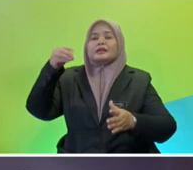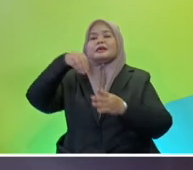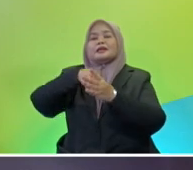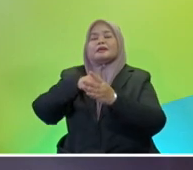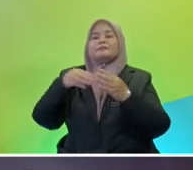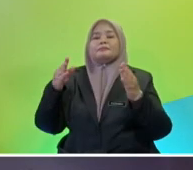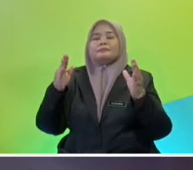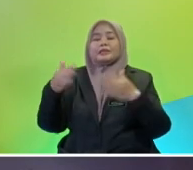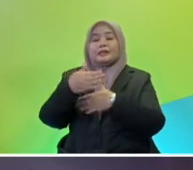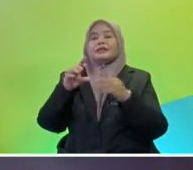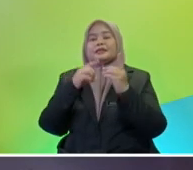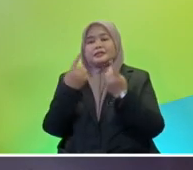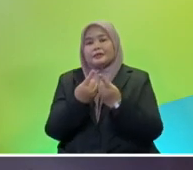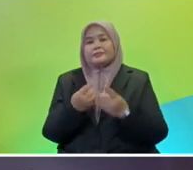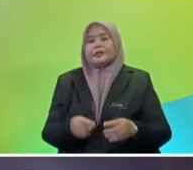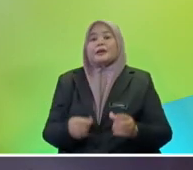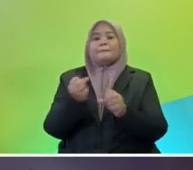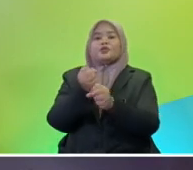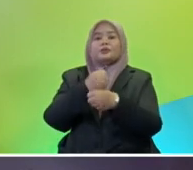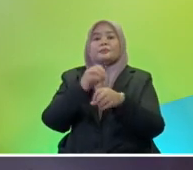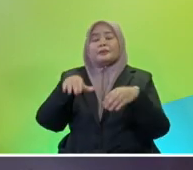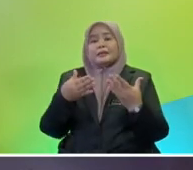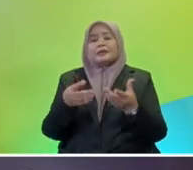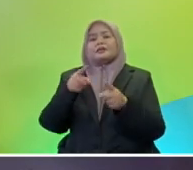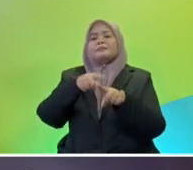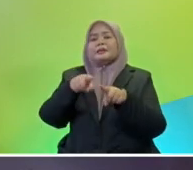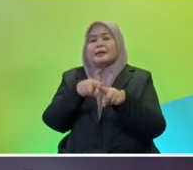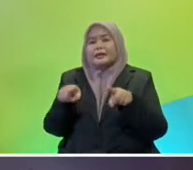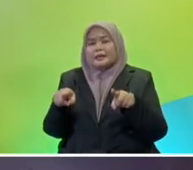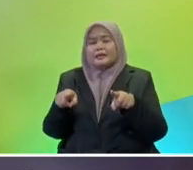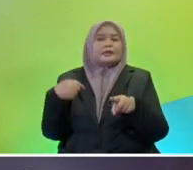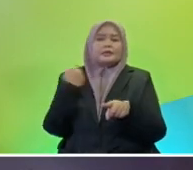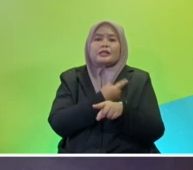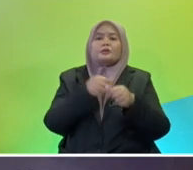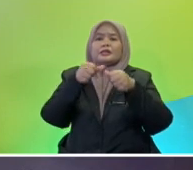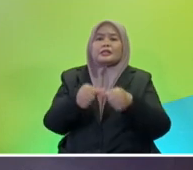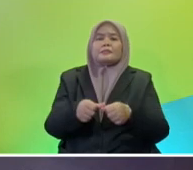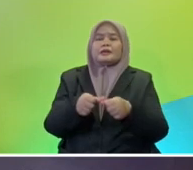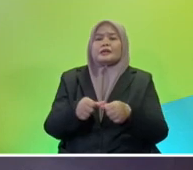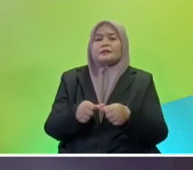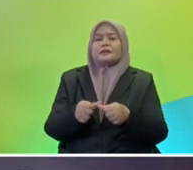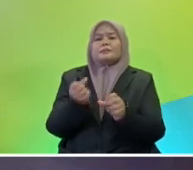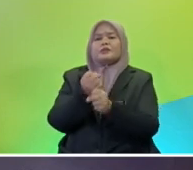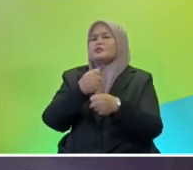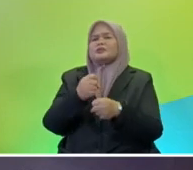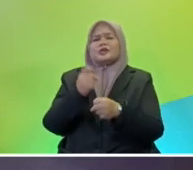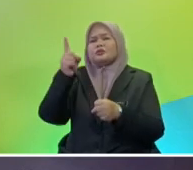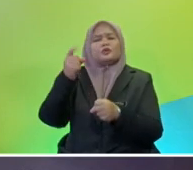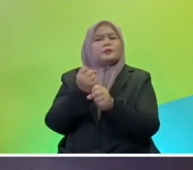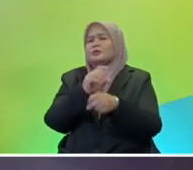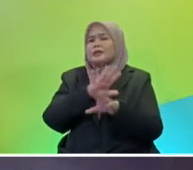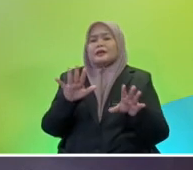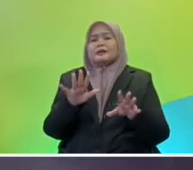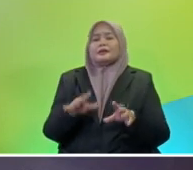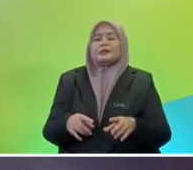jadi Bagaimanakah bentuknya bentuknya ada berbagai Oke kita tidak menetapkan sesuatu bentuk ini tadi boleh jadi dalam